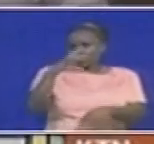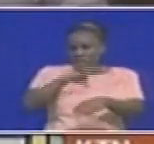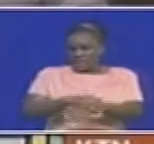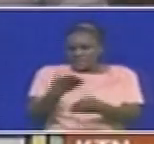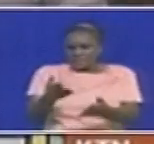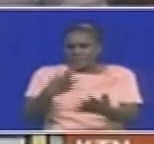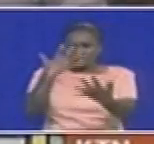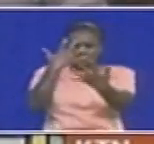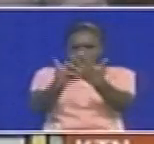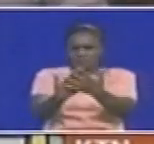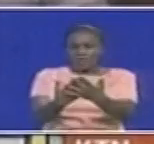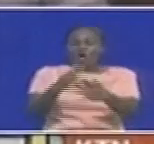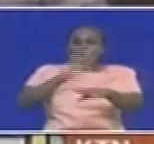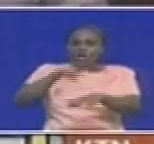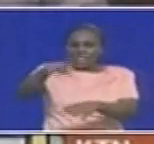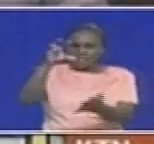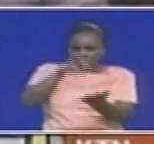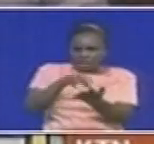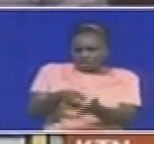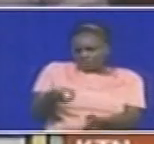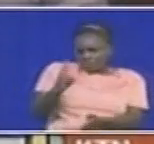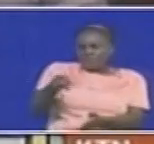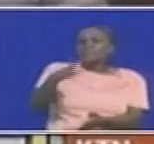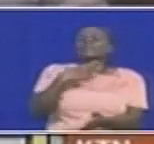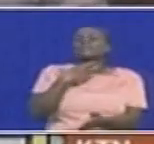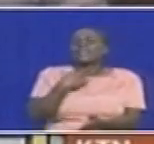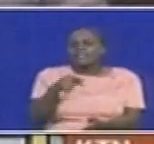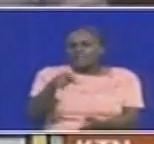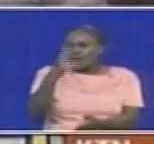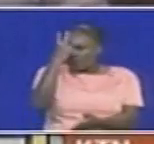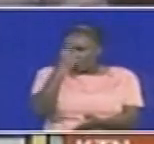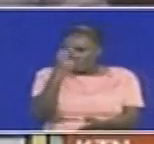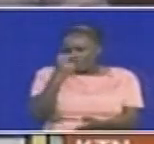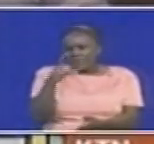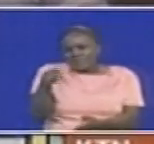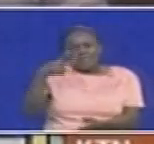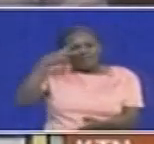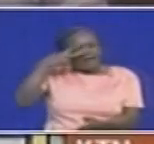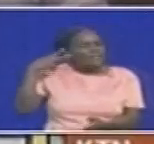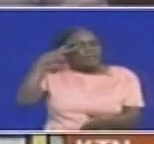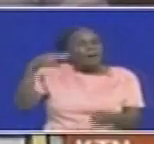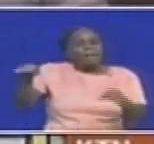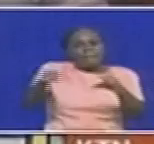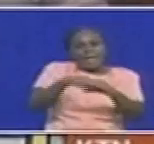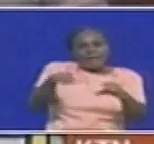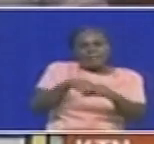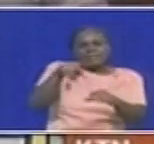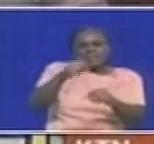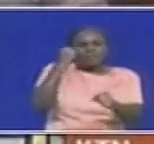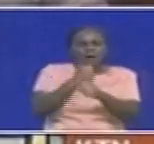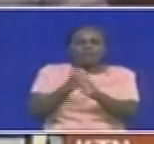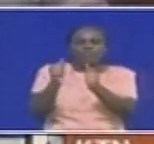sasa wanazuiliwa kuhusiana na silaha hizi, wakitajwa na polisi kuwa wana Al-Shabaab wanaoshirikiana na mtandao